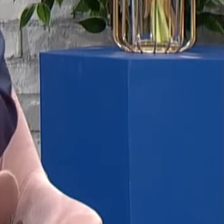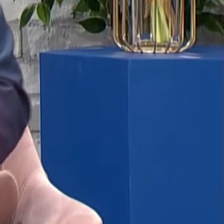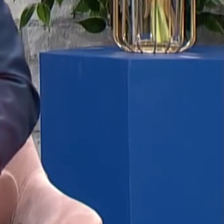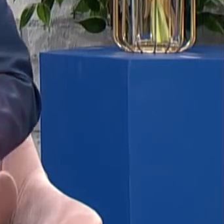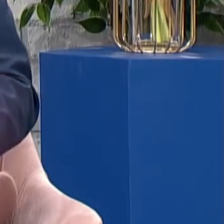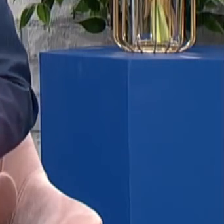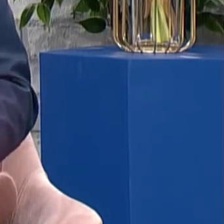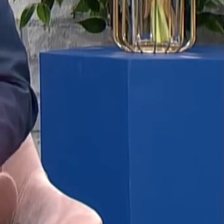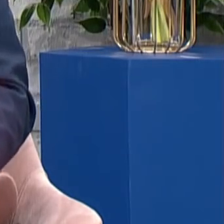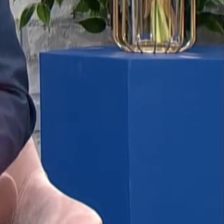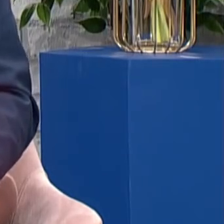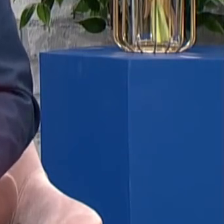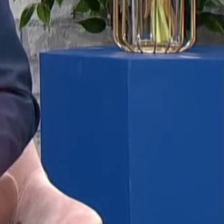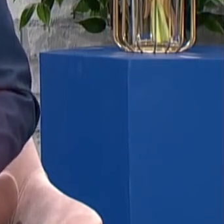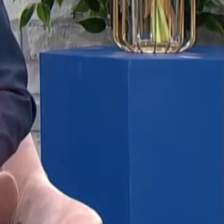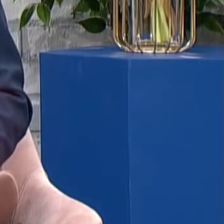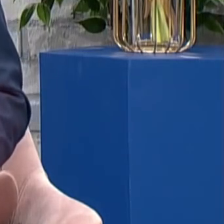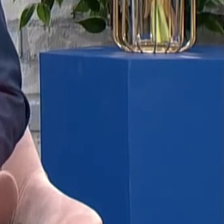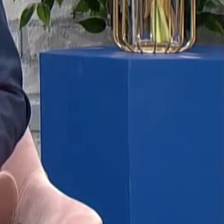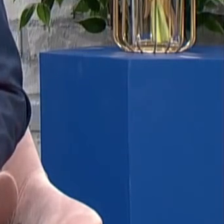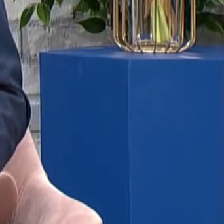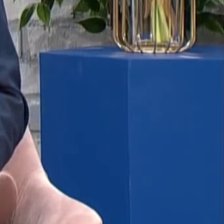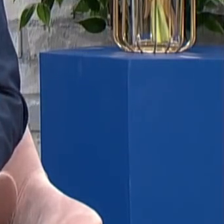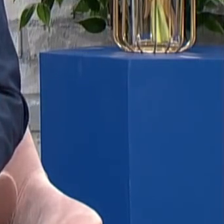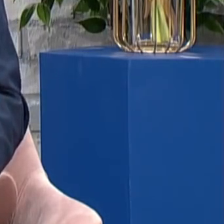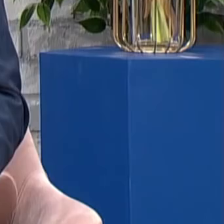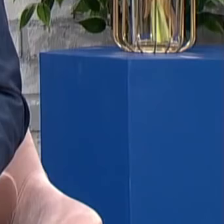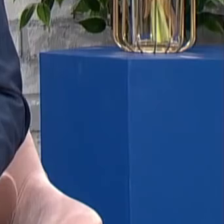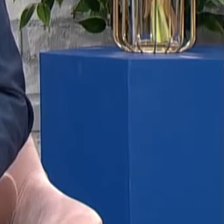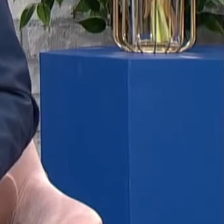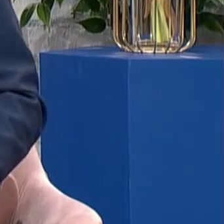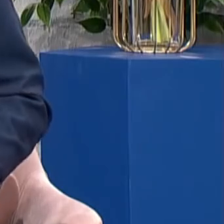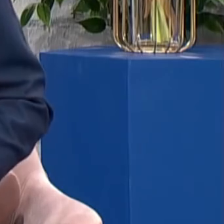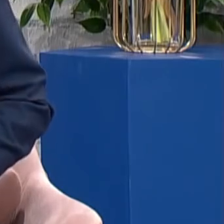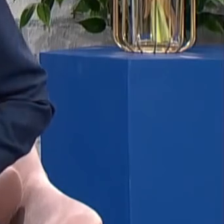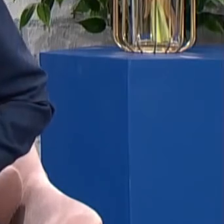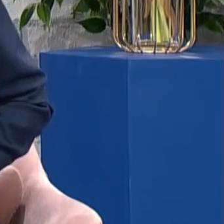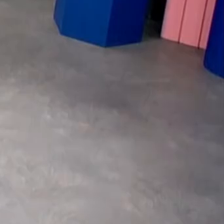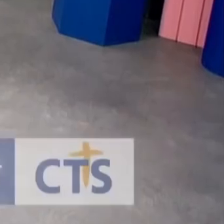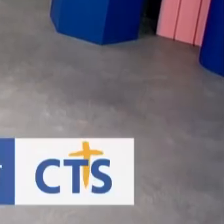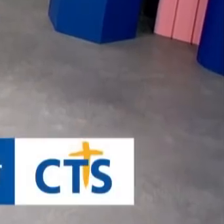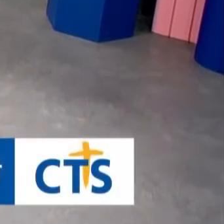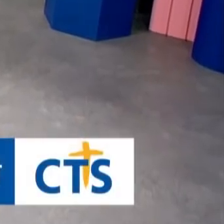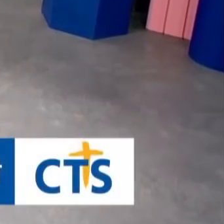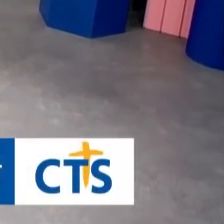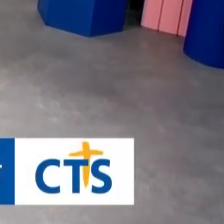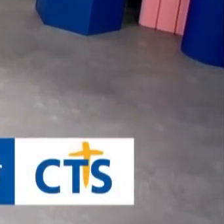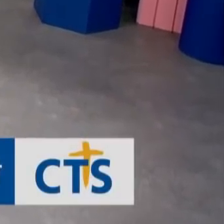CTS와 함께 평안하게 보내시고 저희는 다음 시간에 다시 뵙겠습니다. 안녕히 계십시오.